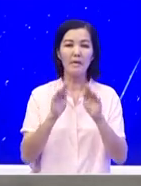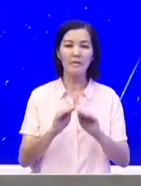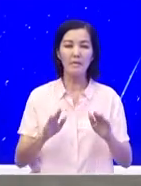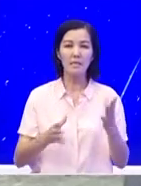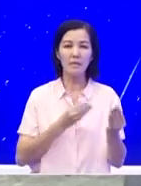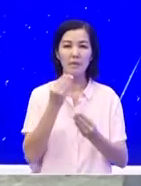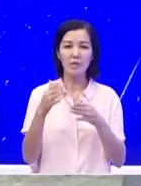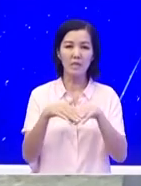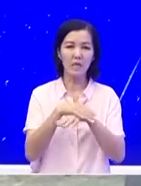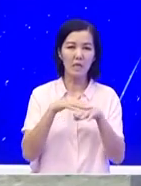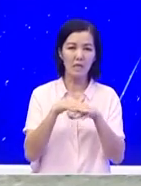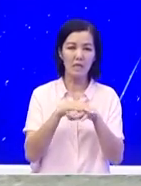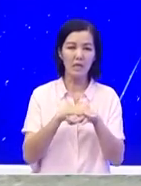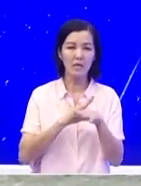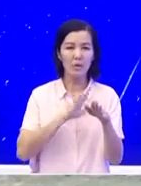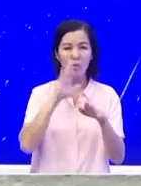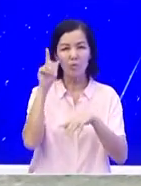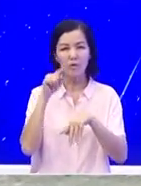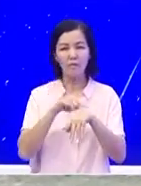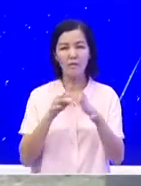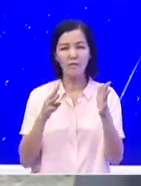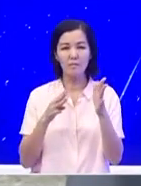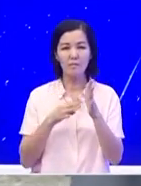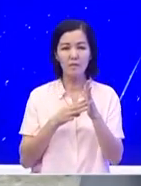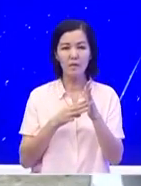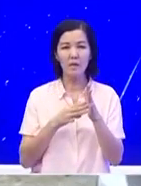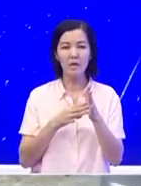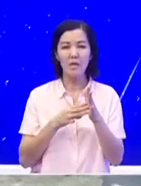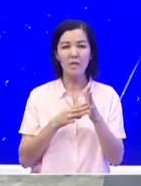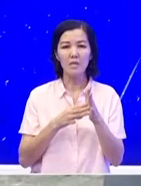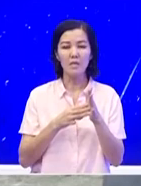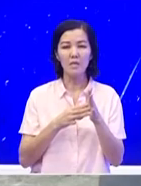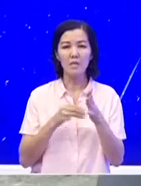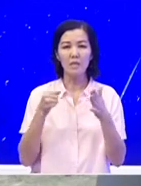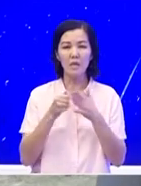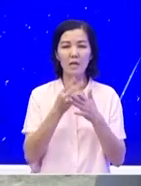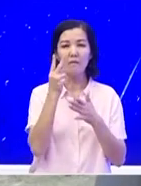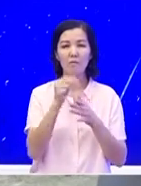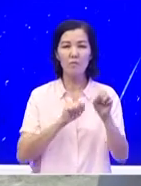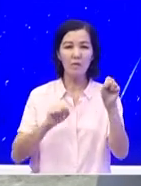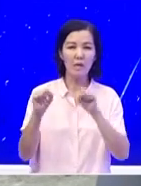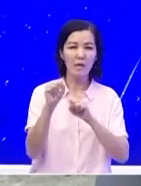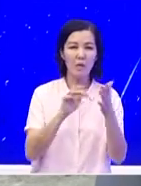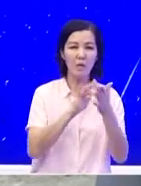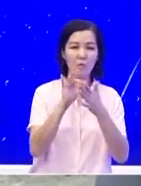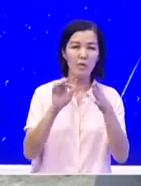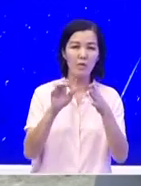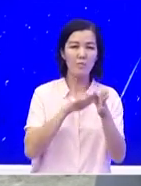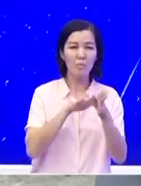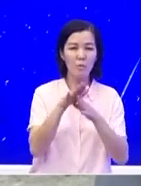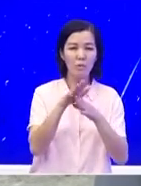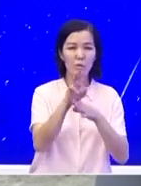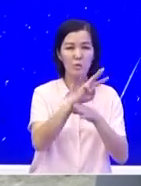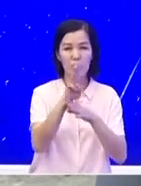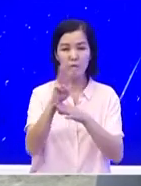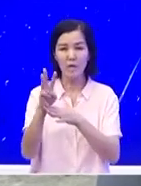площадки и рынки. С 8 утра до 2, до 3 обеда мы будем обрабатывать полностью город Текель.